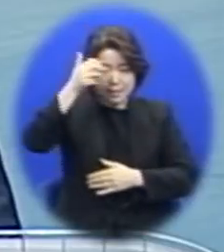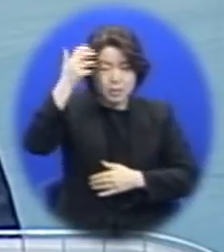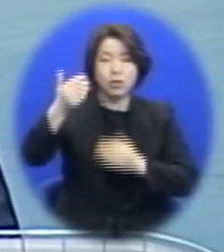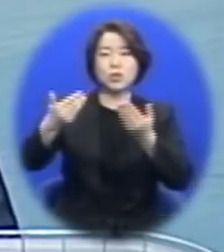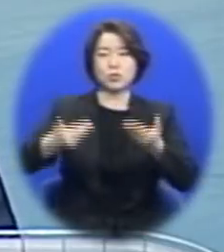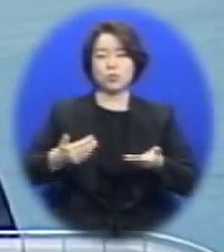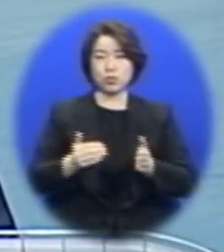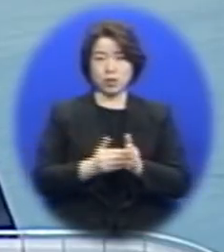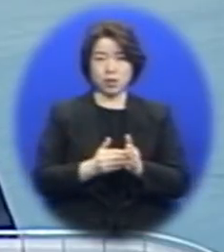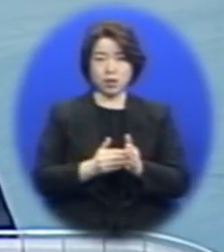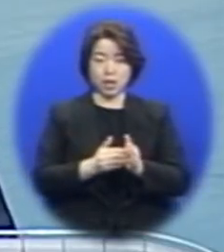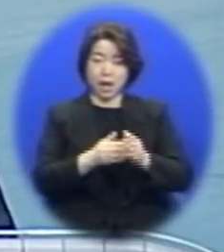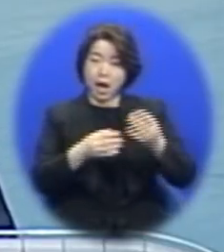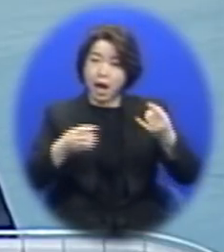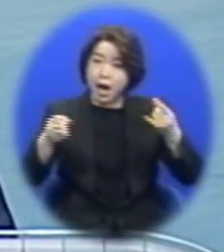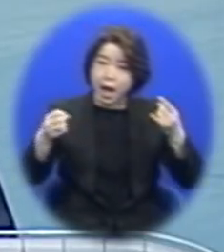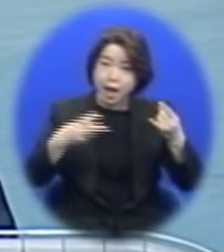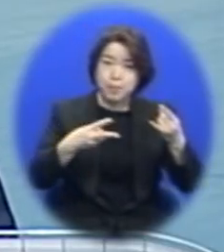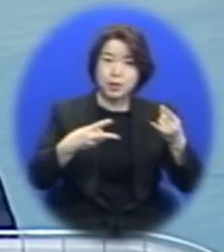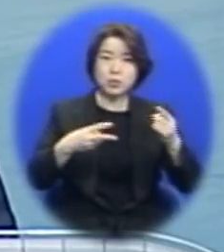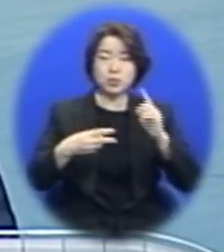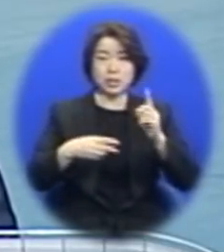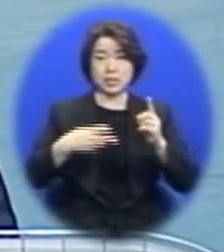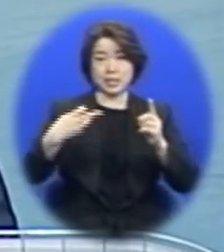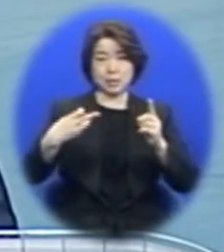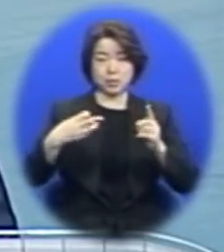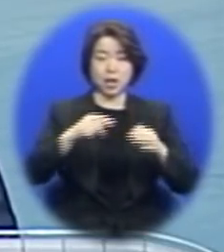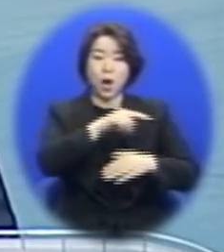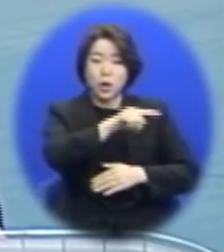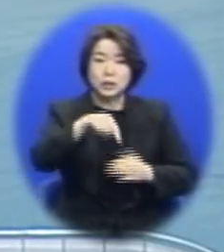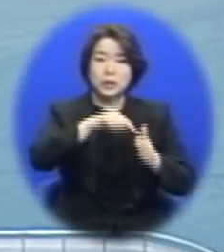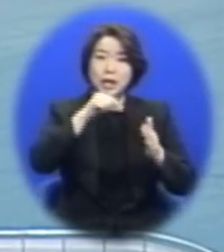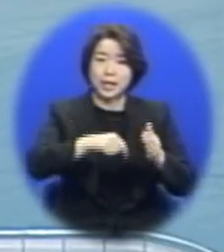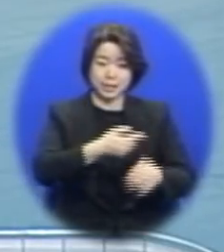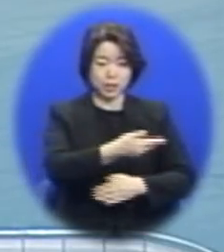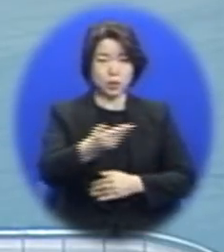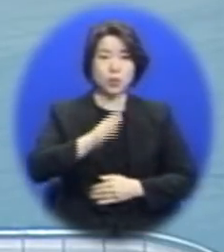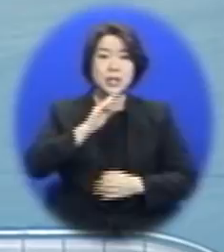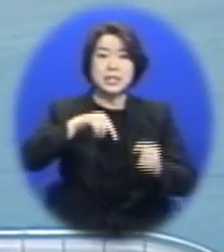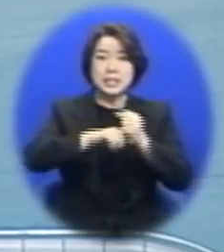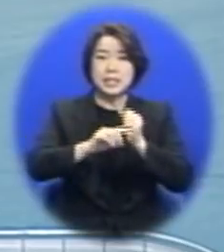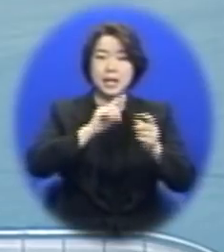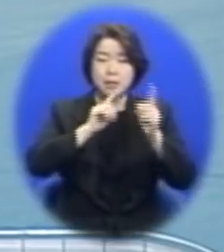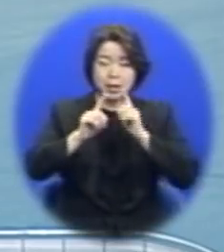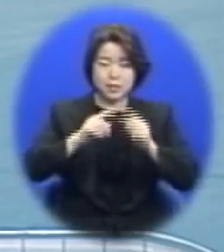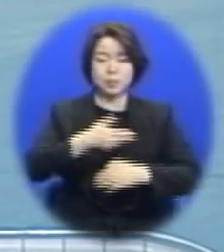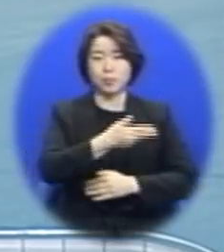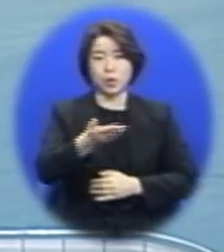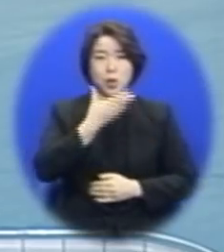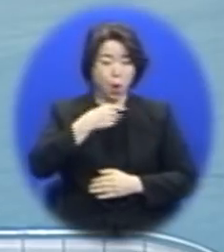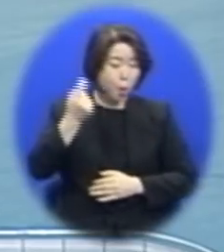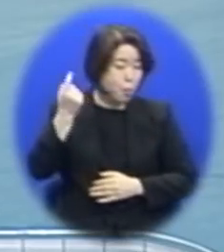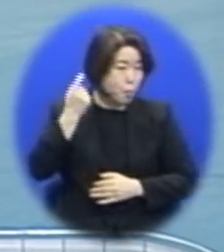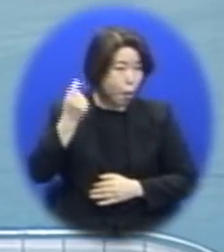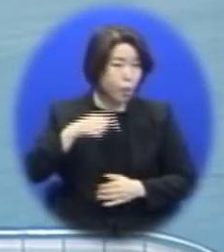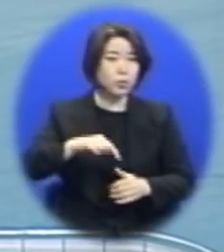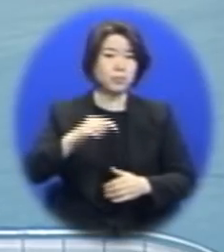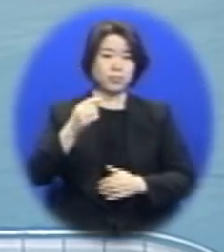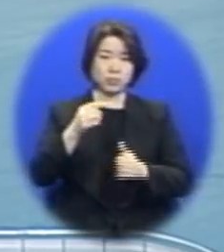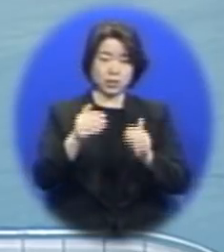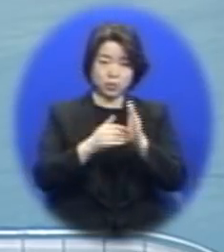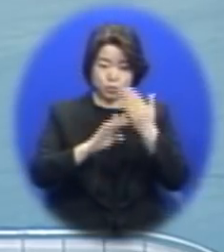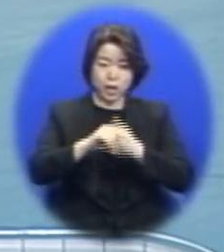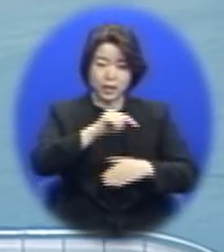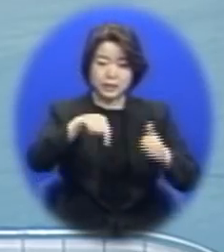13절에 그 안에서 너희도 진리의 말씀 곧 너희의 구원의 복음을 듣고 그 안에서 또한